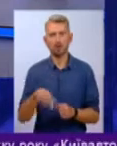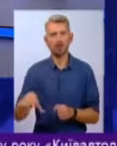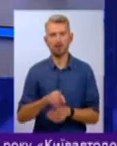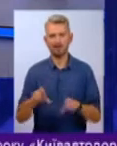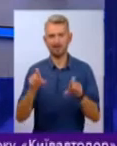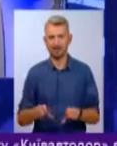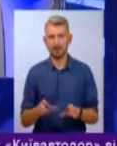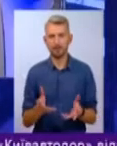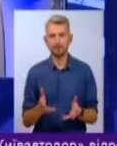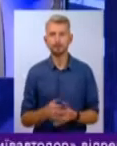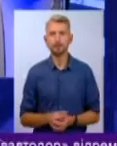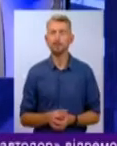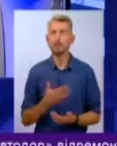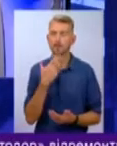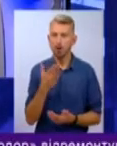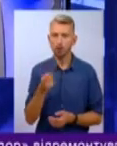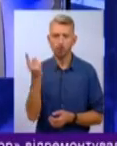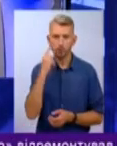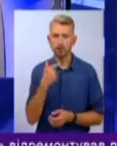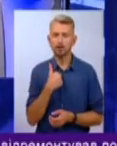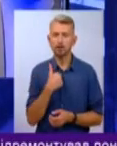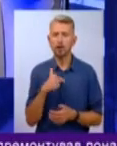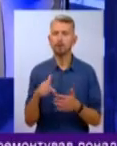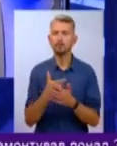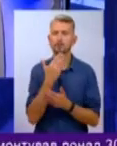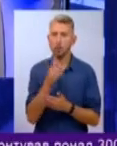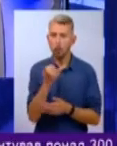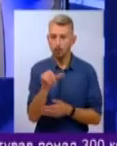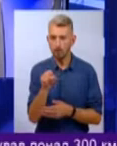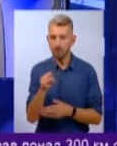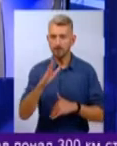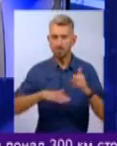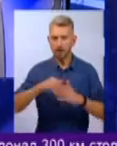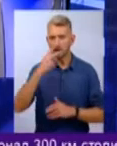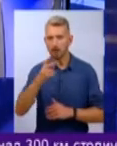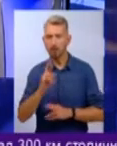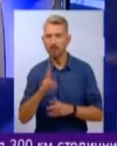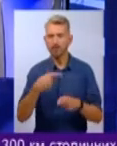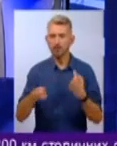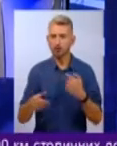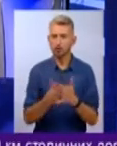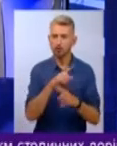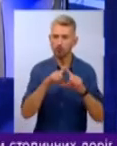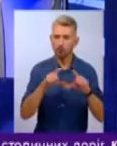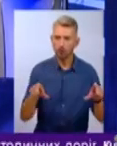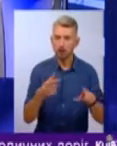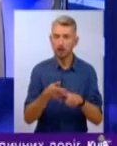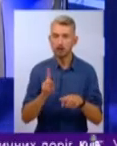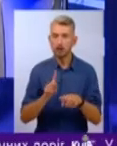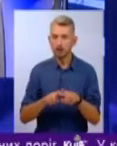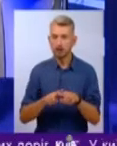Дякую. Дякую, ми вас почули. Я перепитаю одразу, пані Алло, у вас, ви вже практик і бачите, як відрізняється нова школа. Це те,